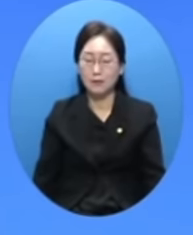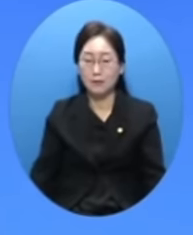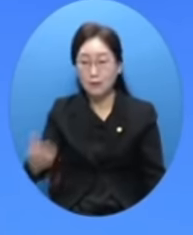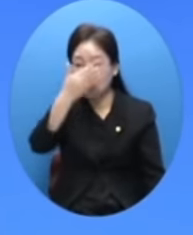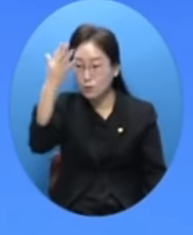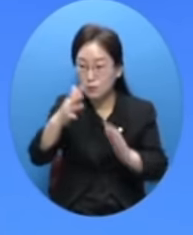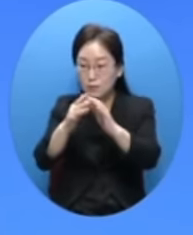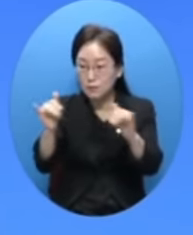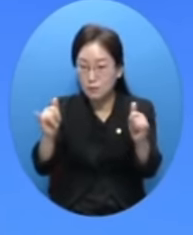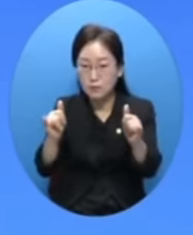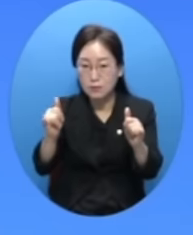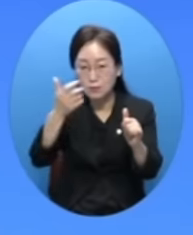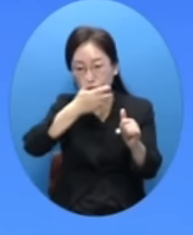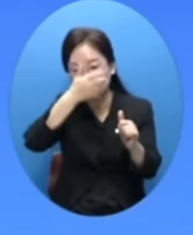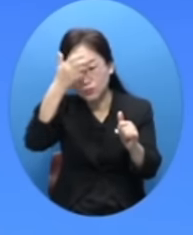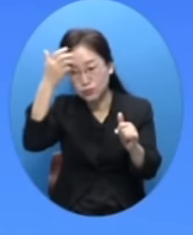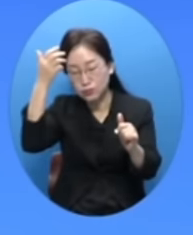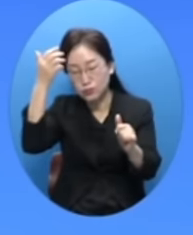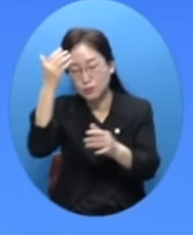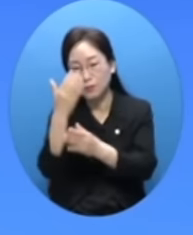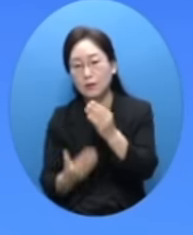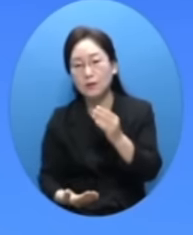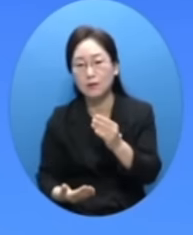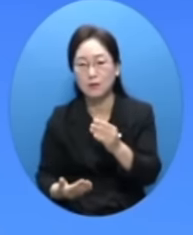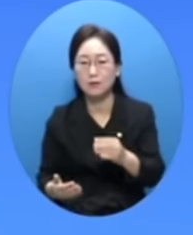젊은이들이 꿈을 잃은 사회 속에 살고 있습니다.